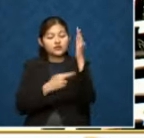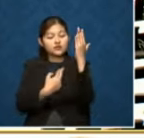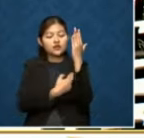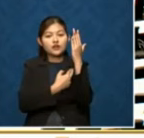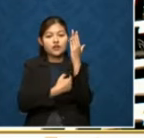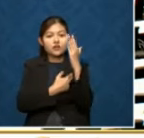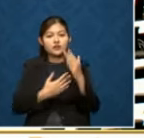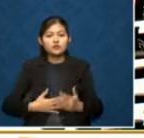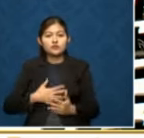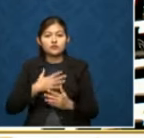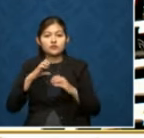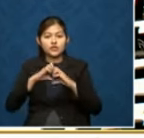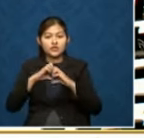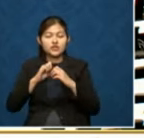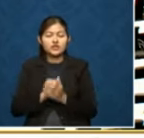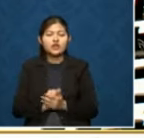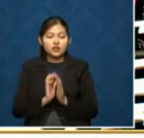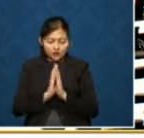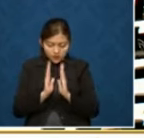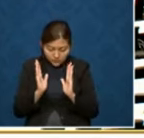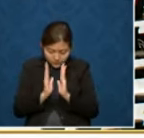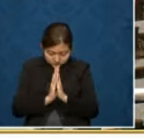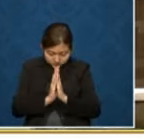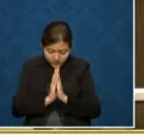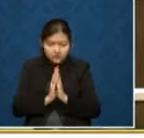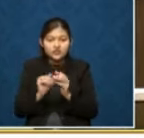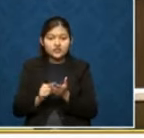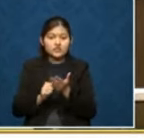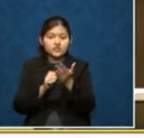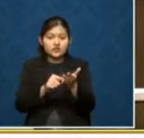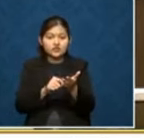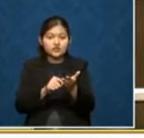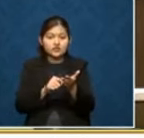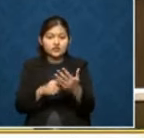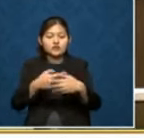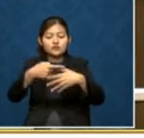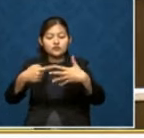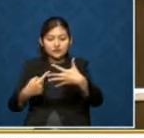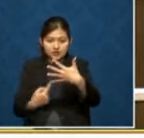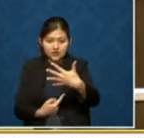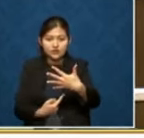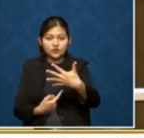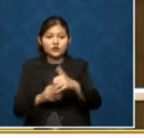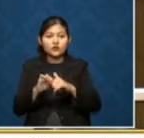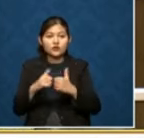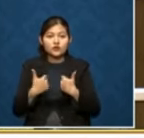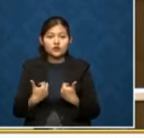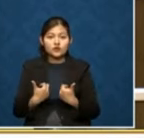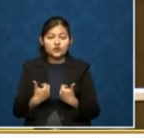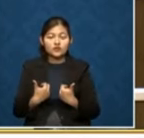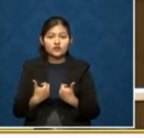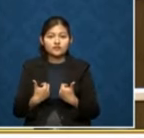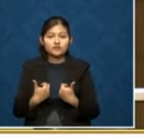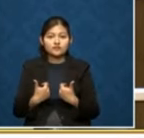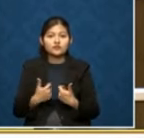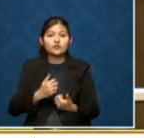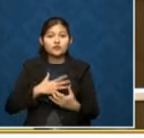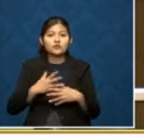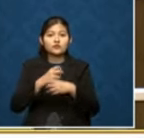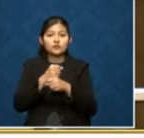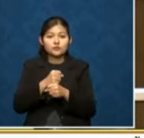ไทยผมต้องขอกราบขอบคุณผู้เสนอญัตติทั้ง5ท่านนะครับโดยเฉพาะวันนี้ผมขออนุญาตเป็นผู้สรุ